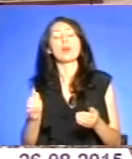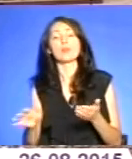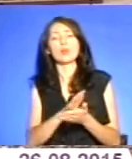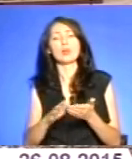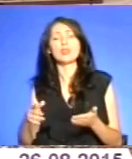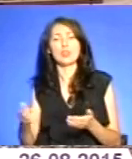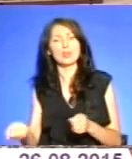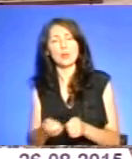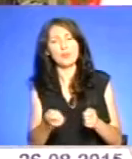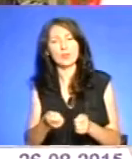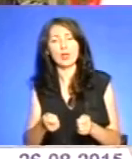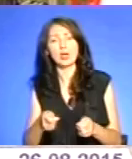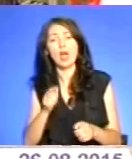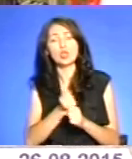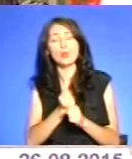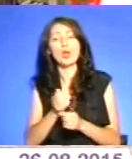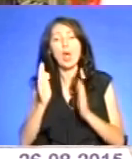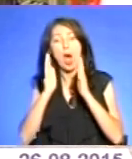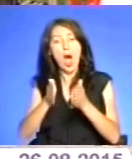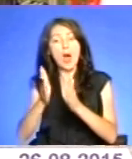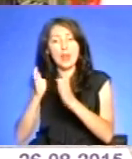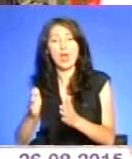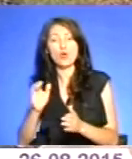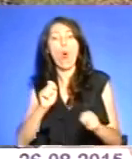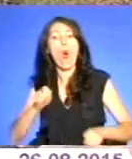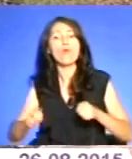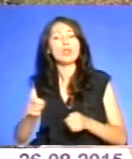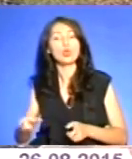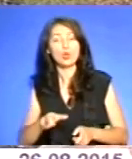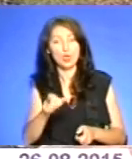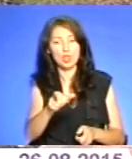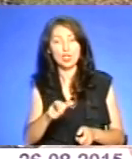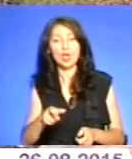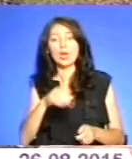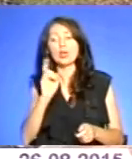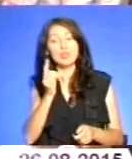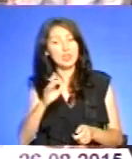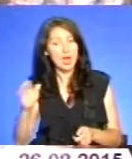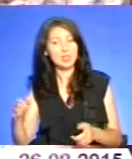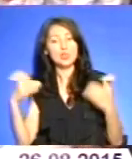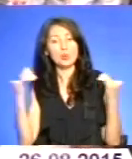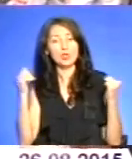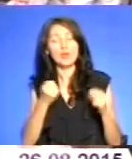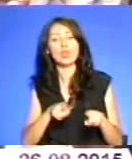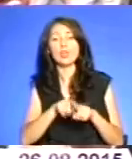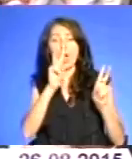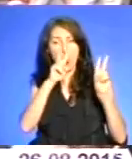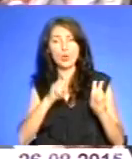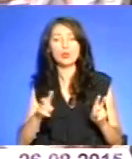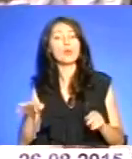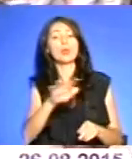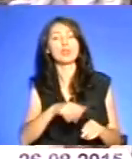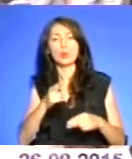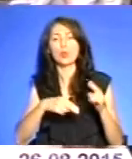тут облаштували алею, велодоріжки, дитячий спортивний та оглядовий майданчики. Будували ми дуже